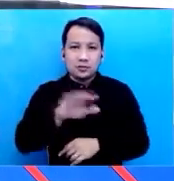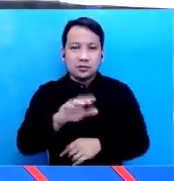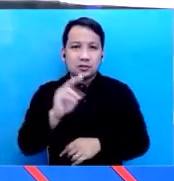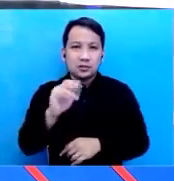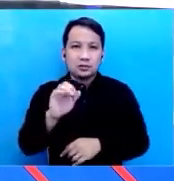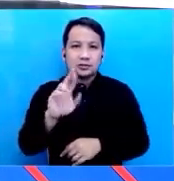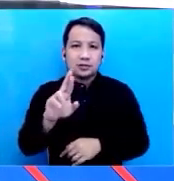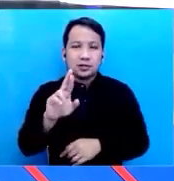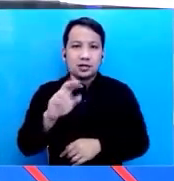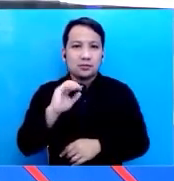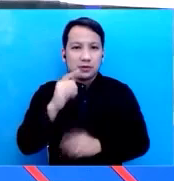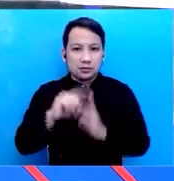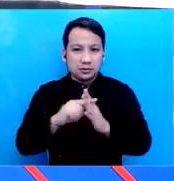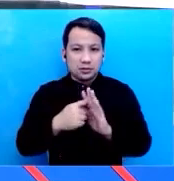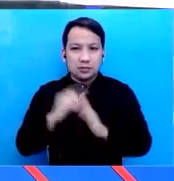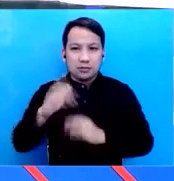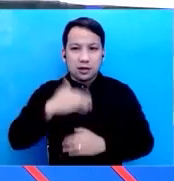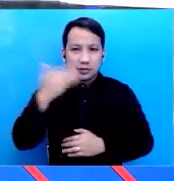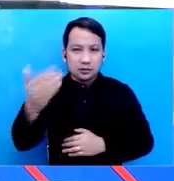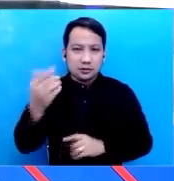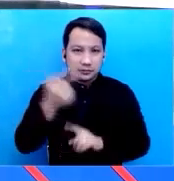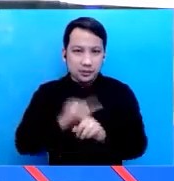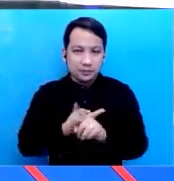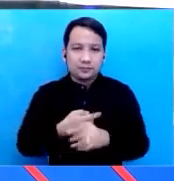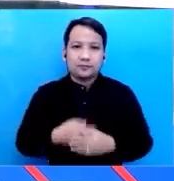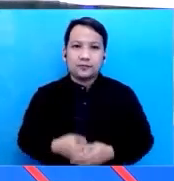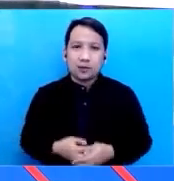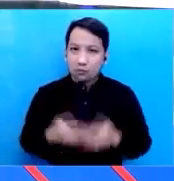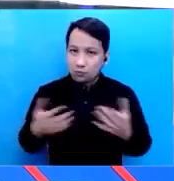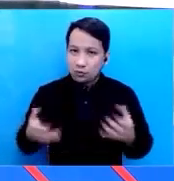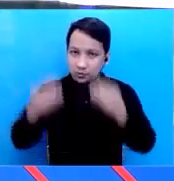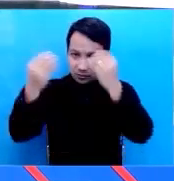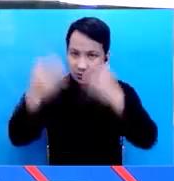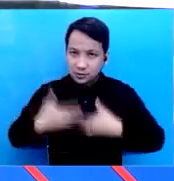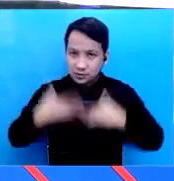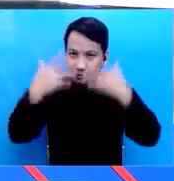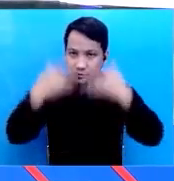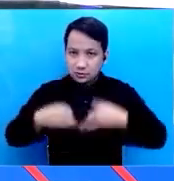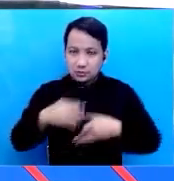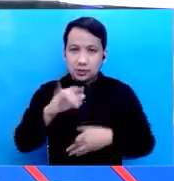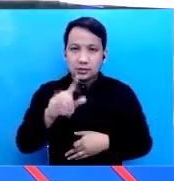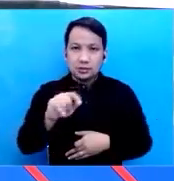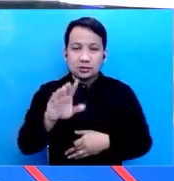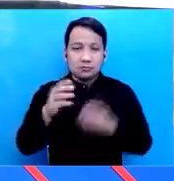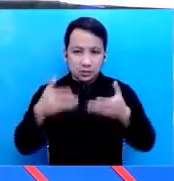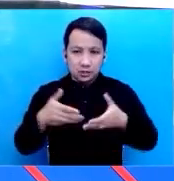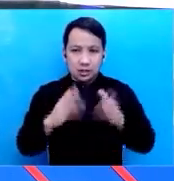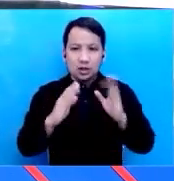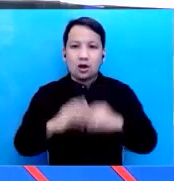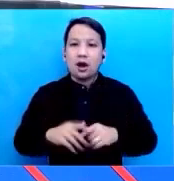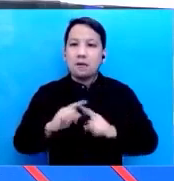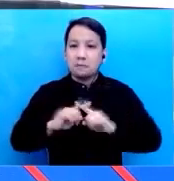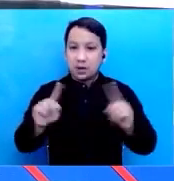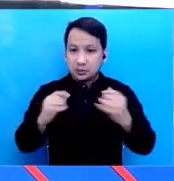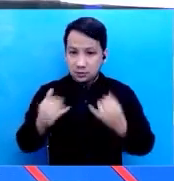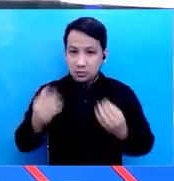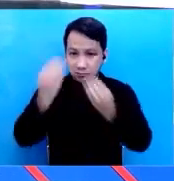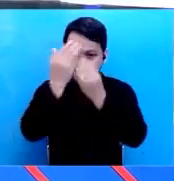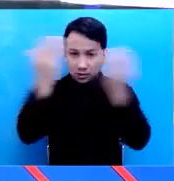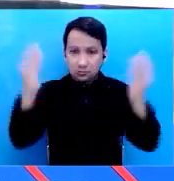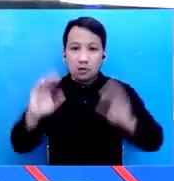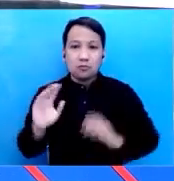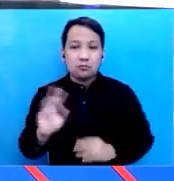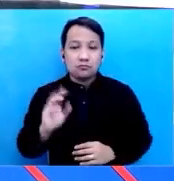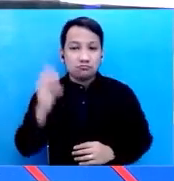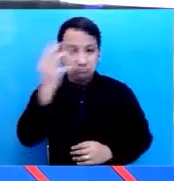NCR simula yan sa susunod na buwan. Wala pa ang desisyon ng IATF kung papayagan yan, pero ngayon pa lang ay nangangamba na ang